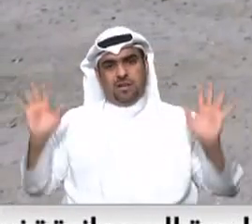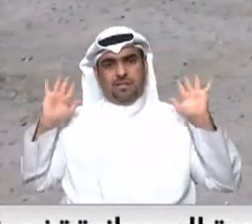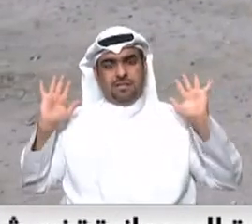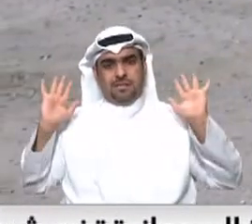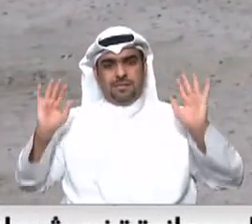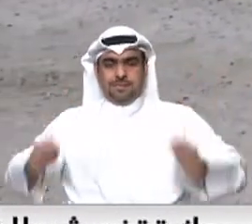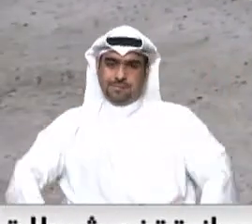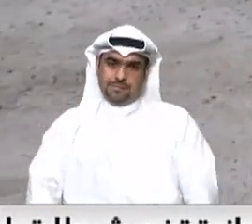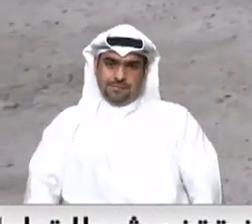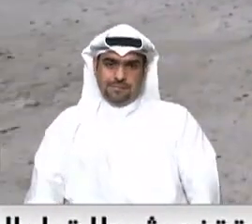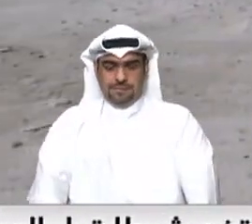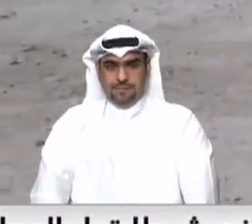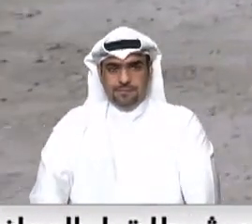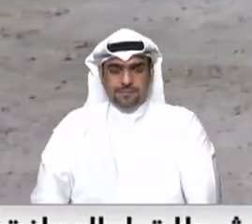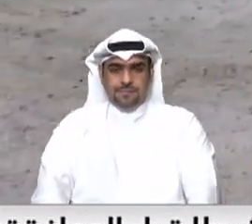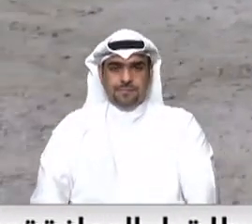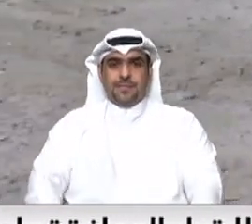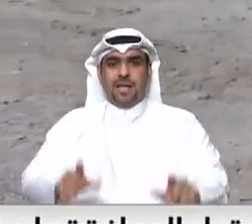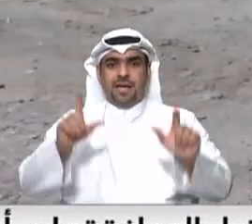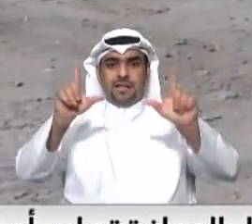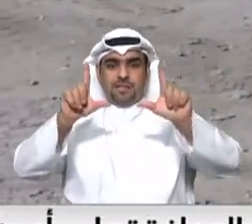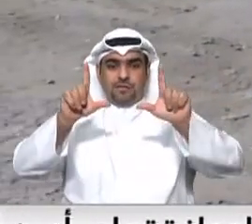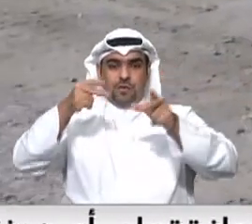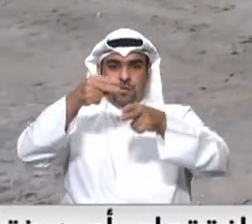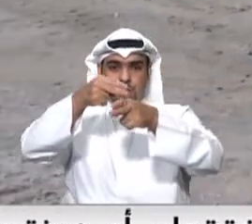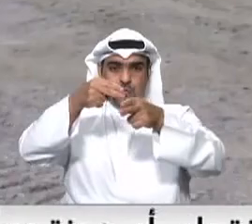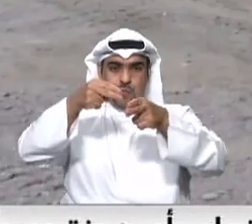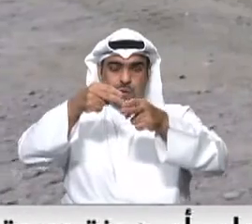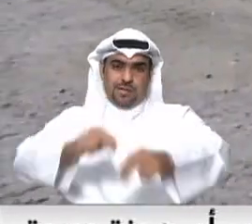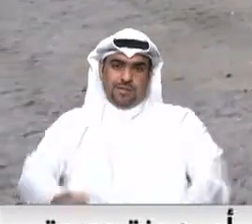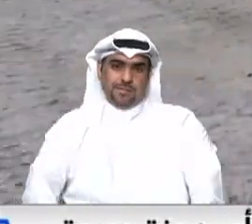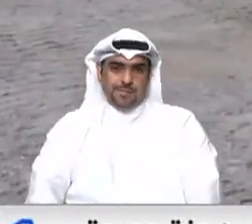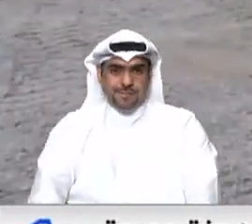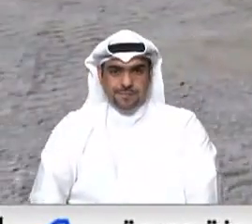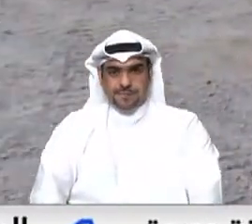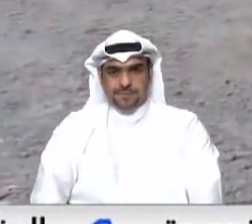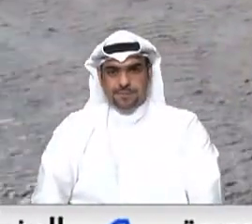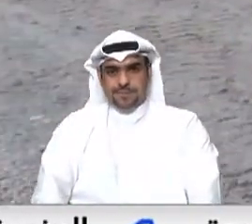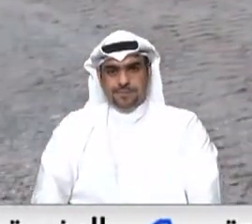على أملاك الدولة. رائد الشمري لتلفزيون دولة الكويت.